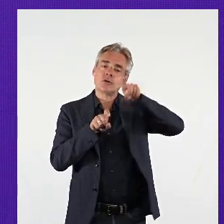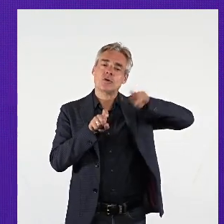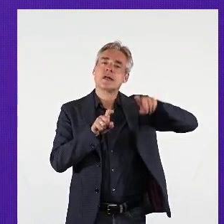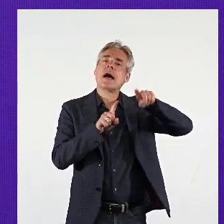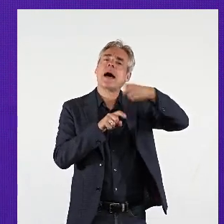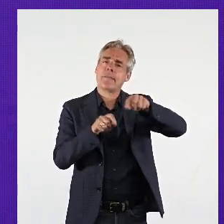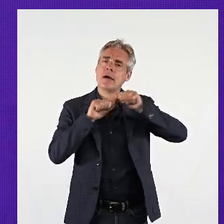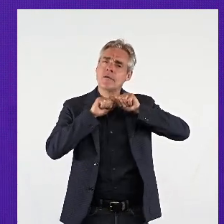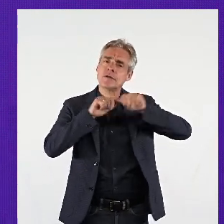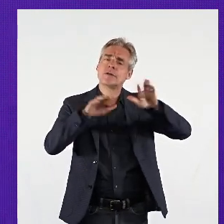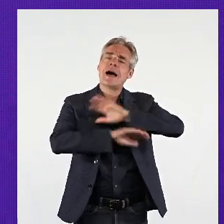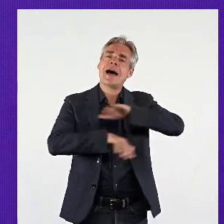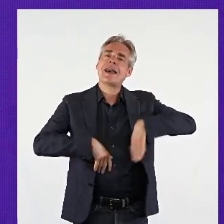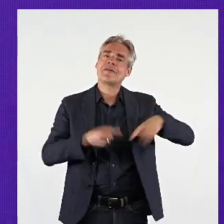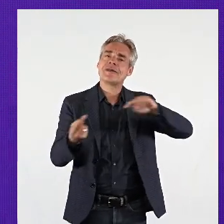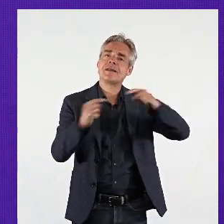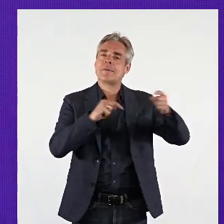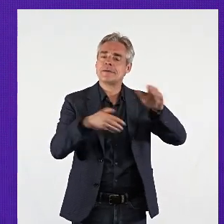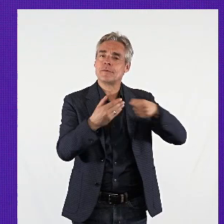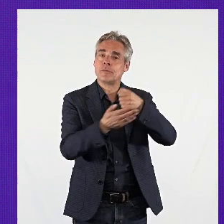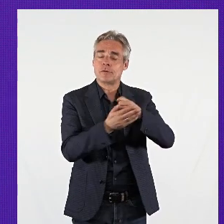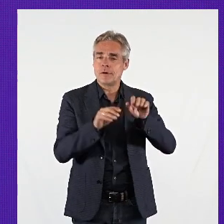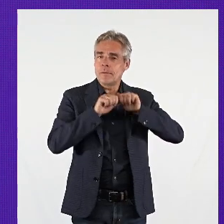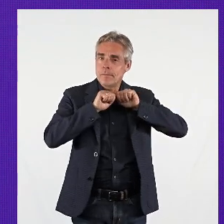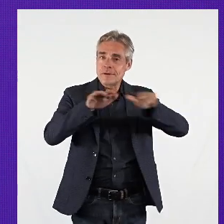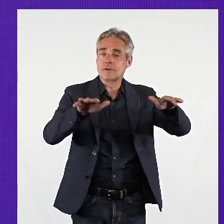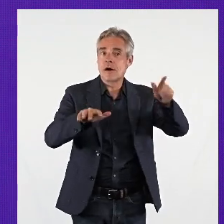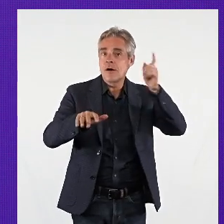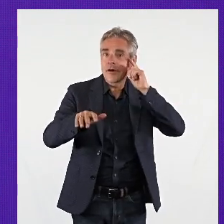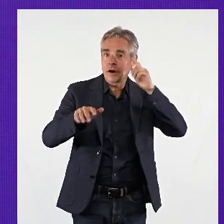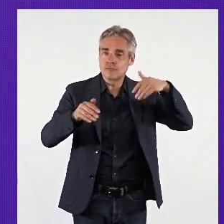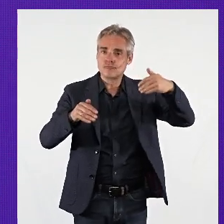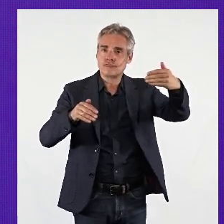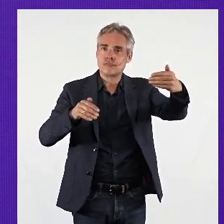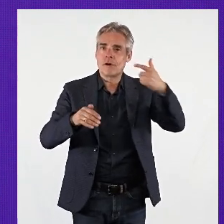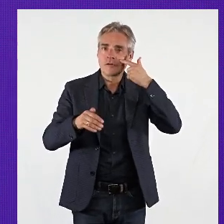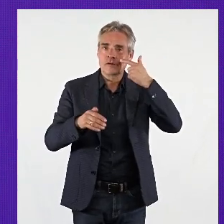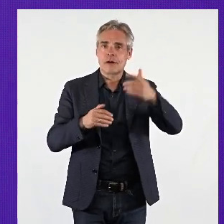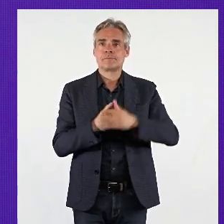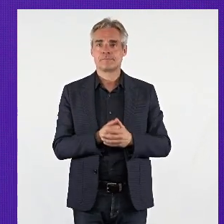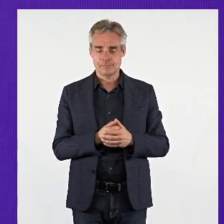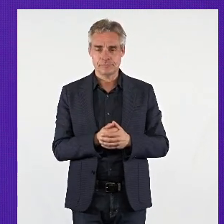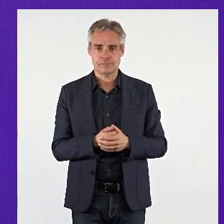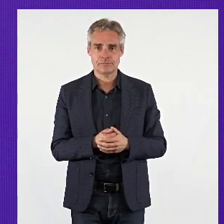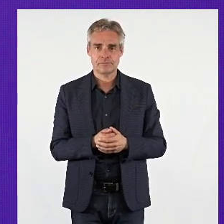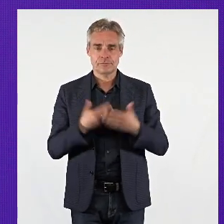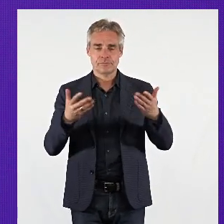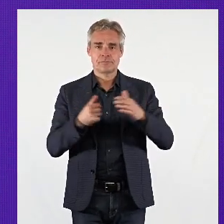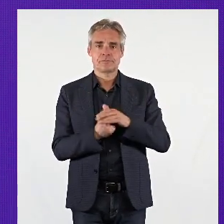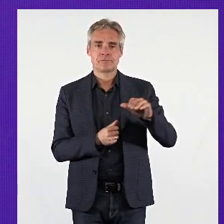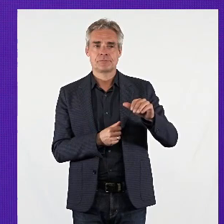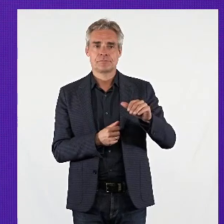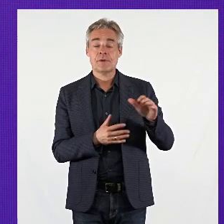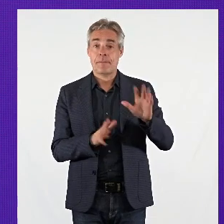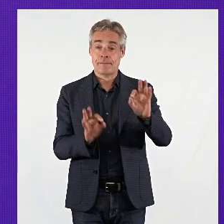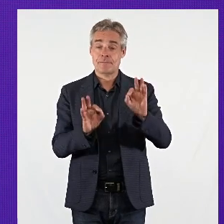peu en fin de parcours de notre table ronde, parce qu'ils viendront en relais sur un autre pan de la problématique. Mais si